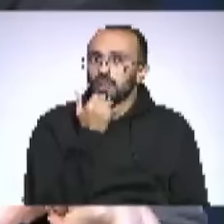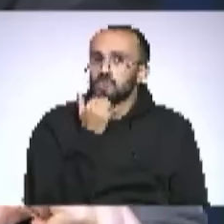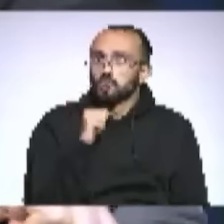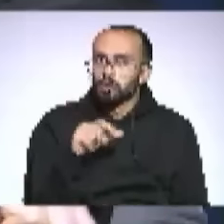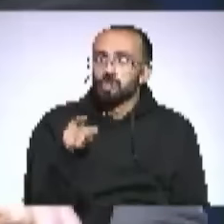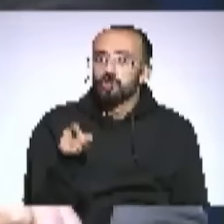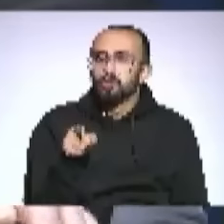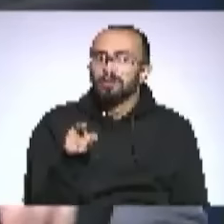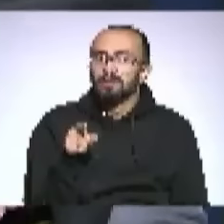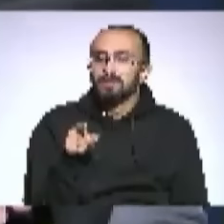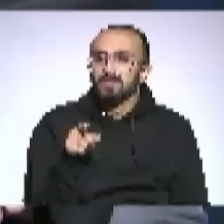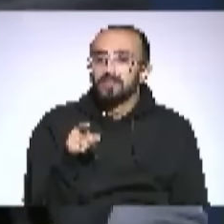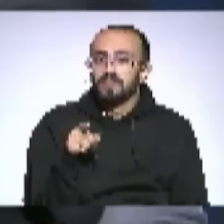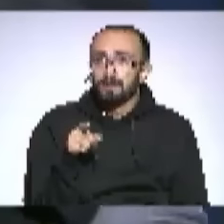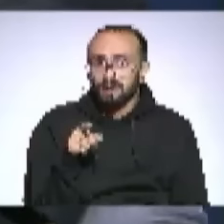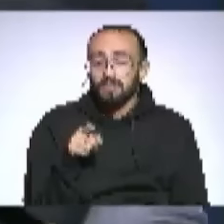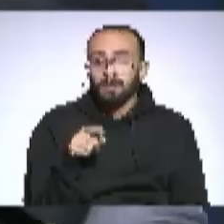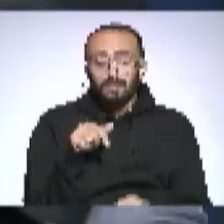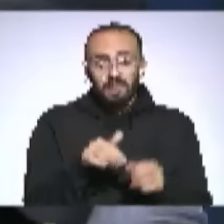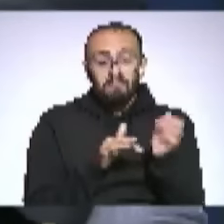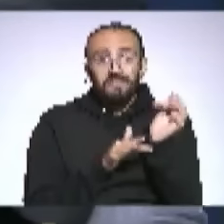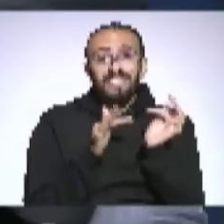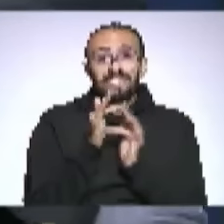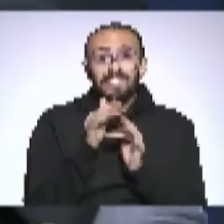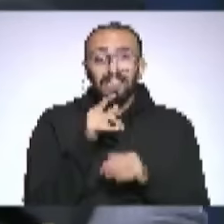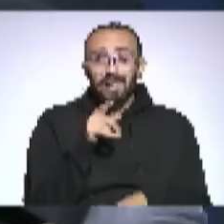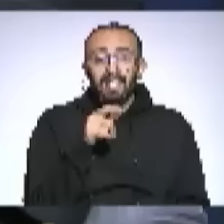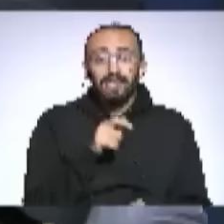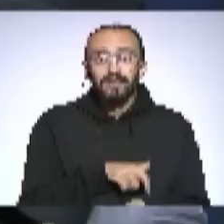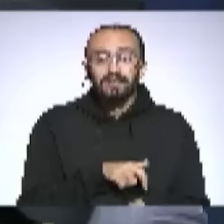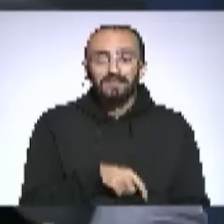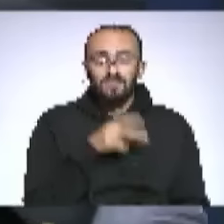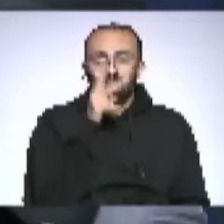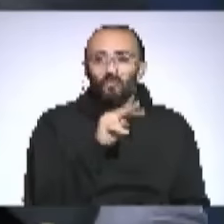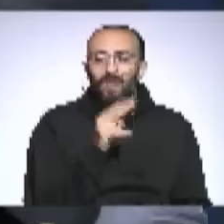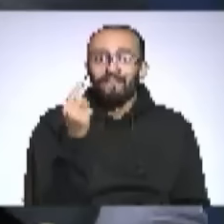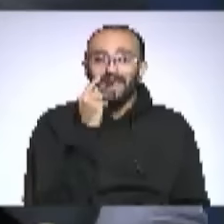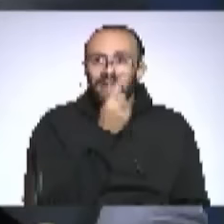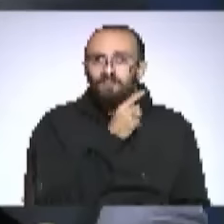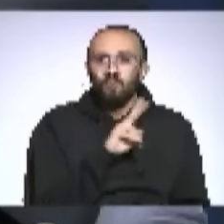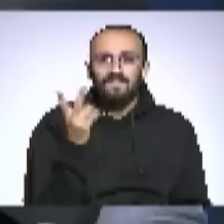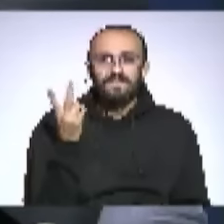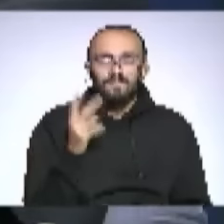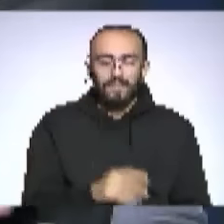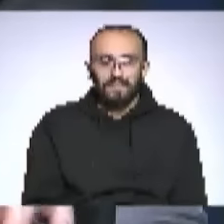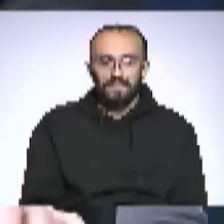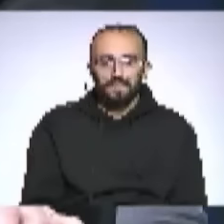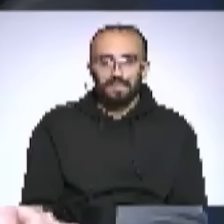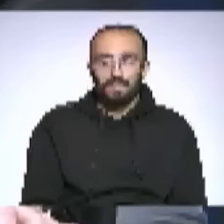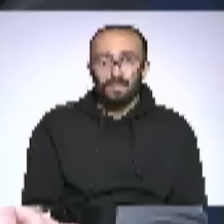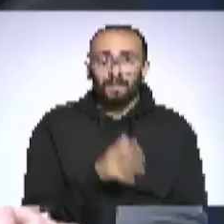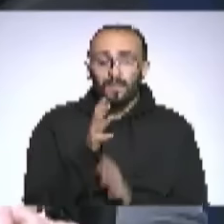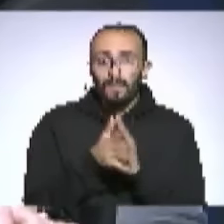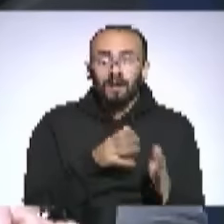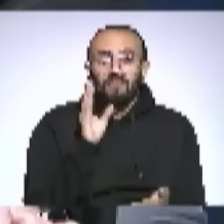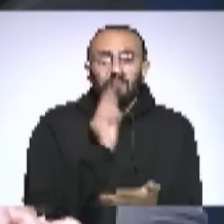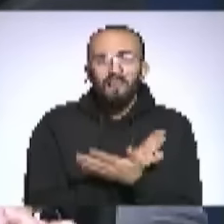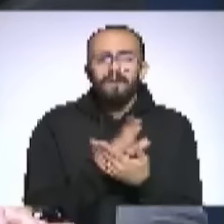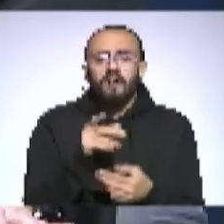خاطئه في حين السيد المسيح كانت نظرته مختلفه قال قد غفرت